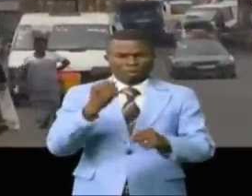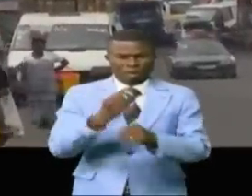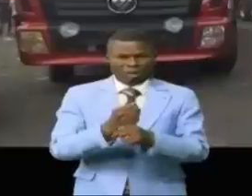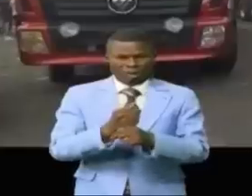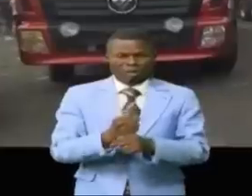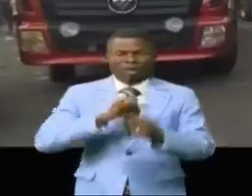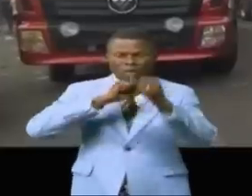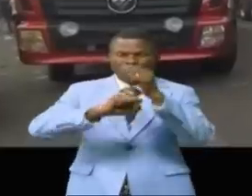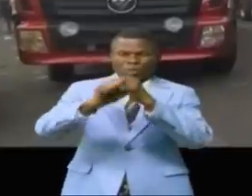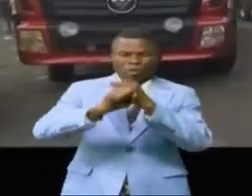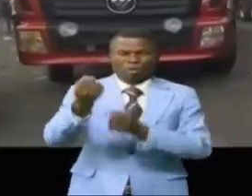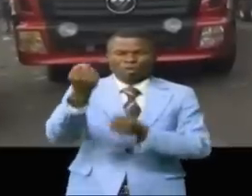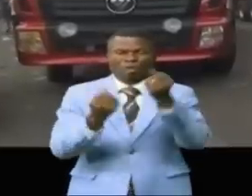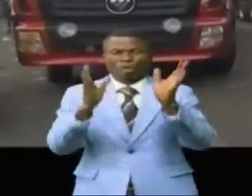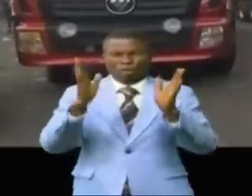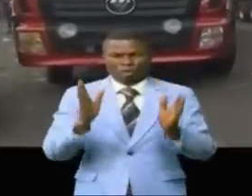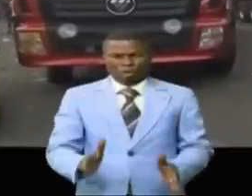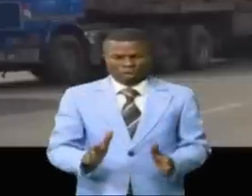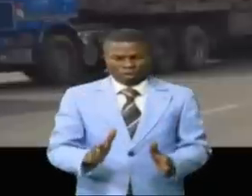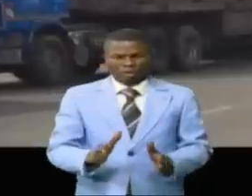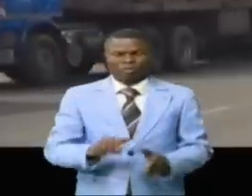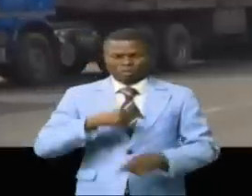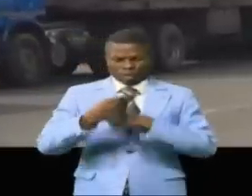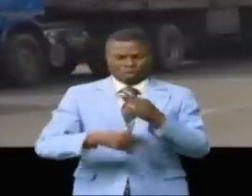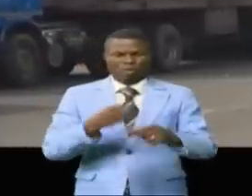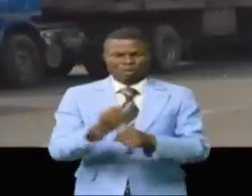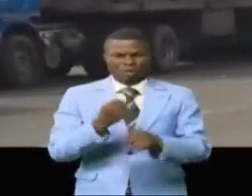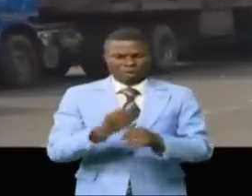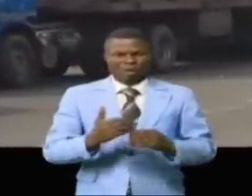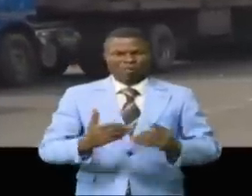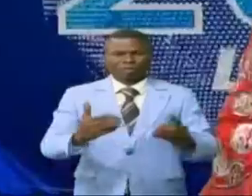la sensibilisation des chauffeurs à reprendre le service.